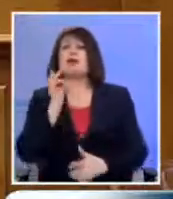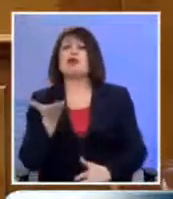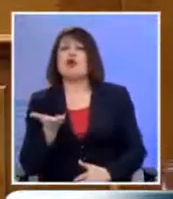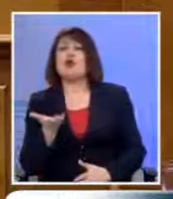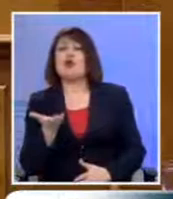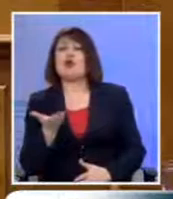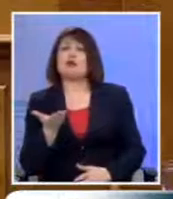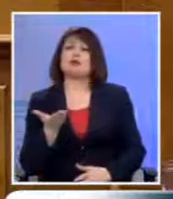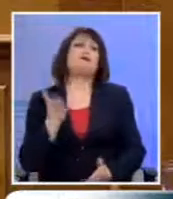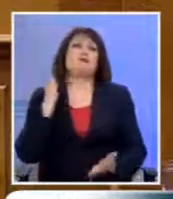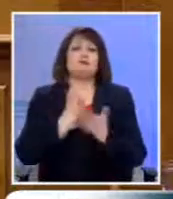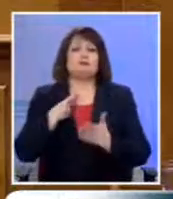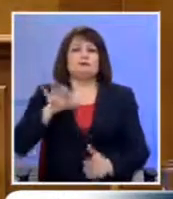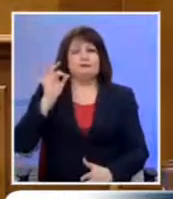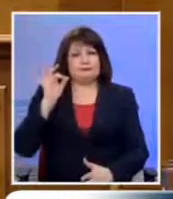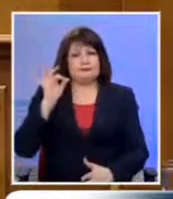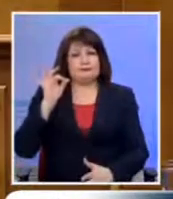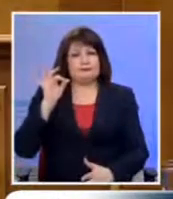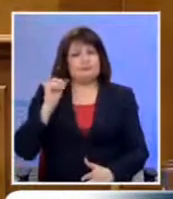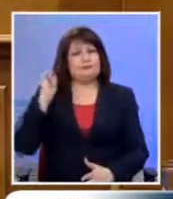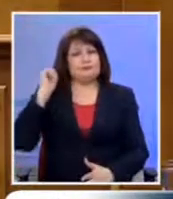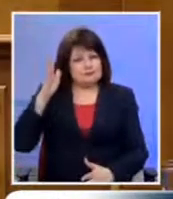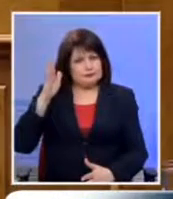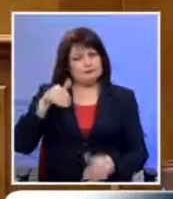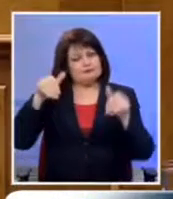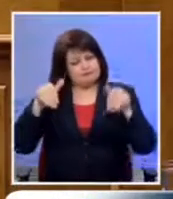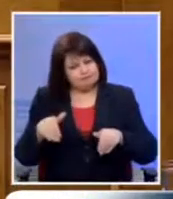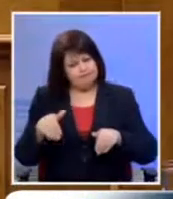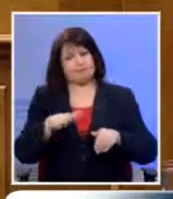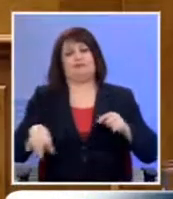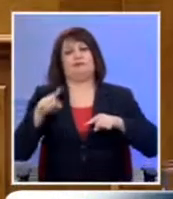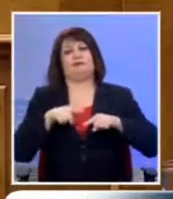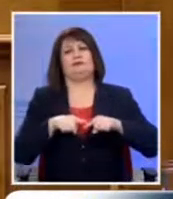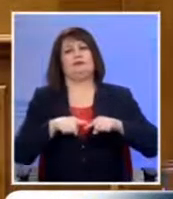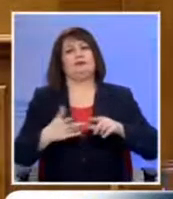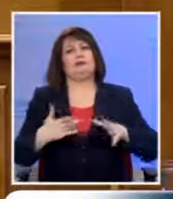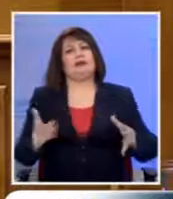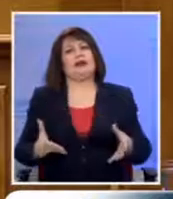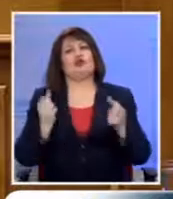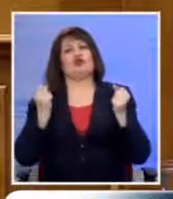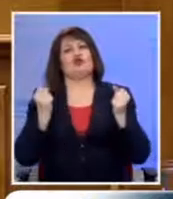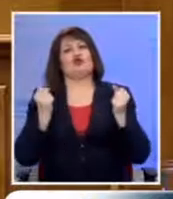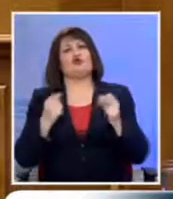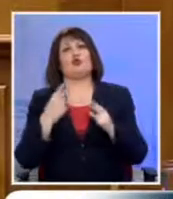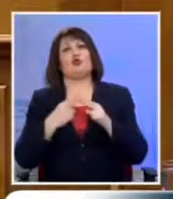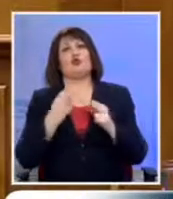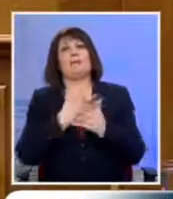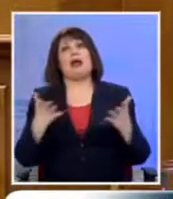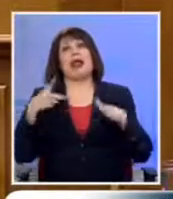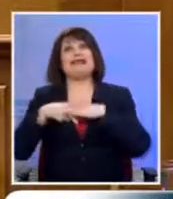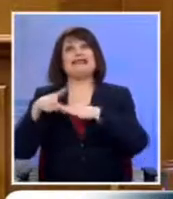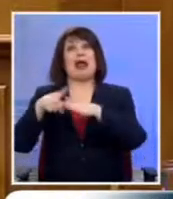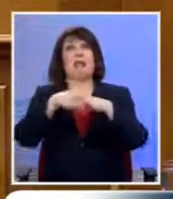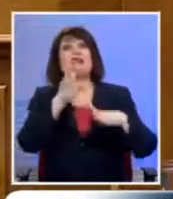Διότι έγινε μια επιλογή και απ' έξω, που τις σεβάστηκαν και από μέσα, να διασωθούν οι μεγάλες ευρωπαϊκές